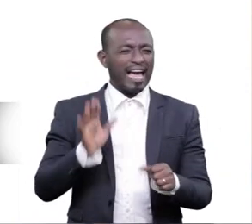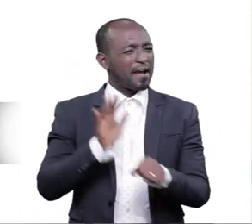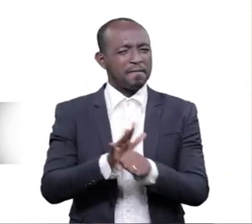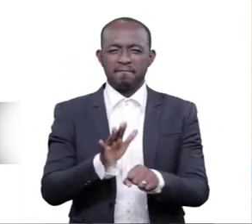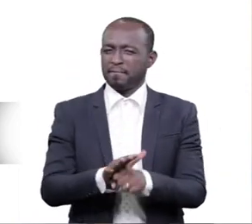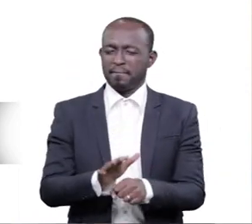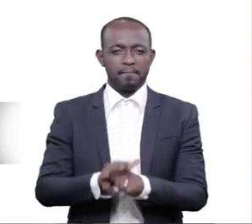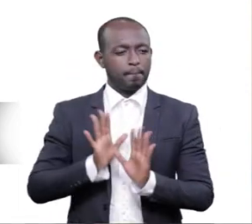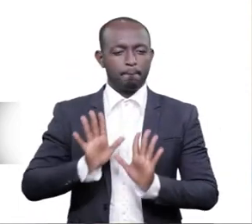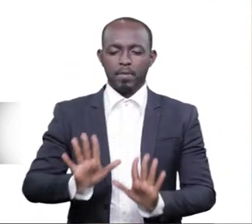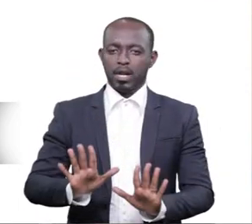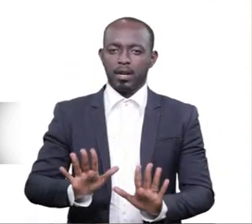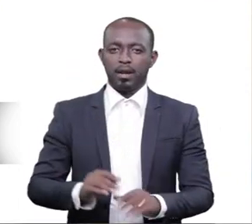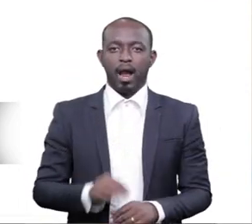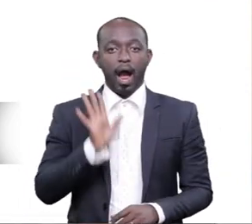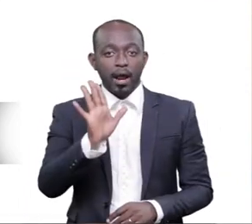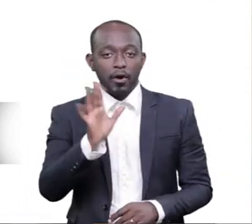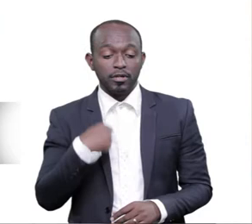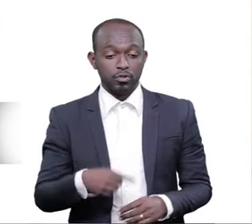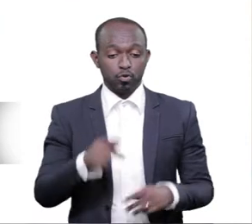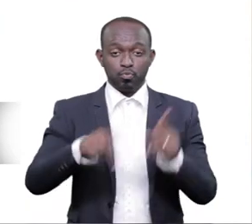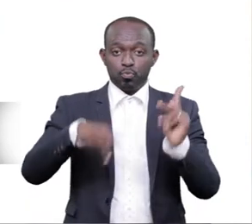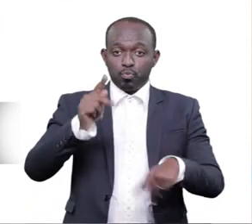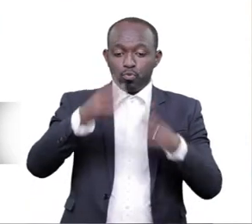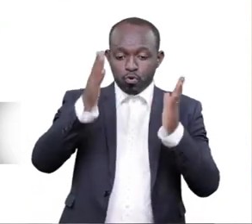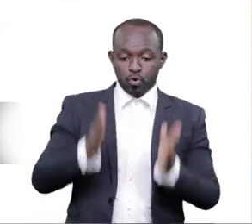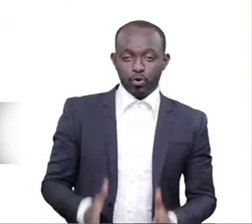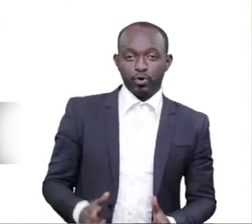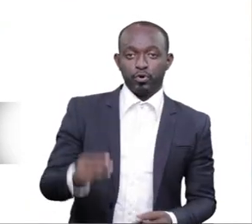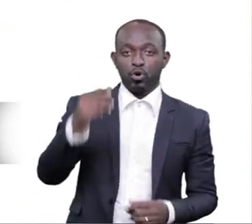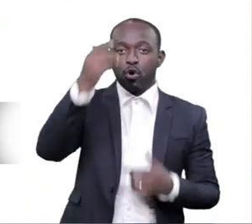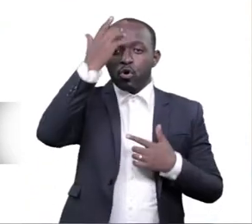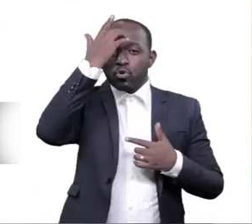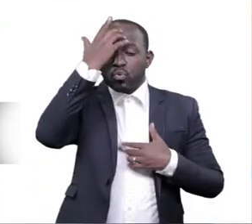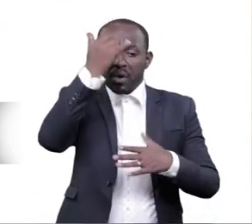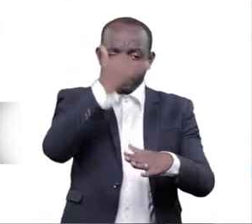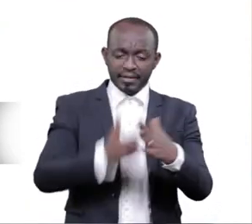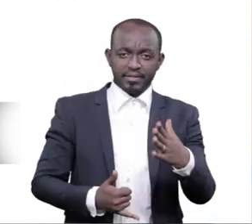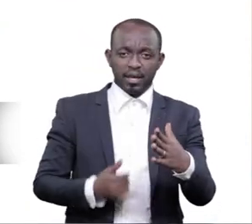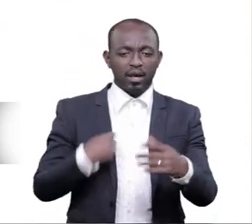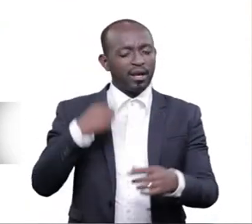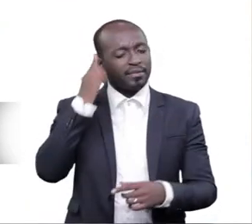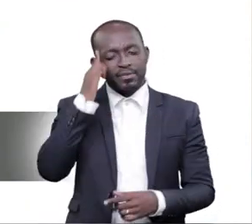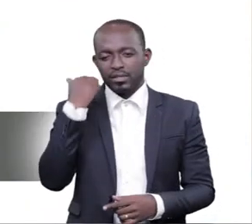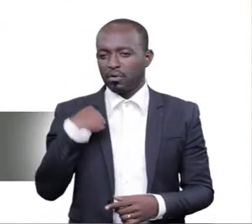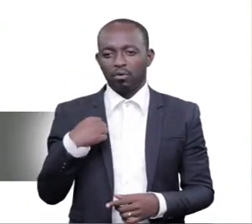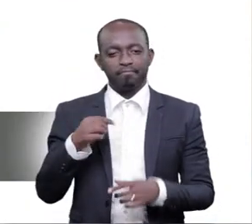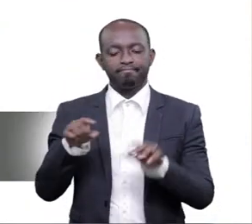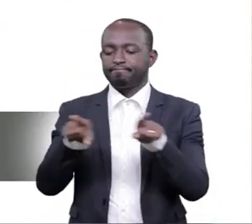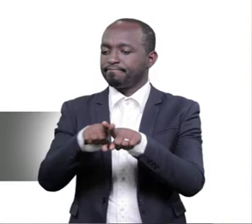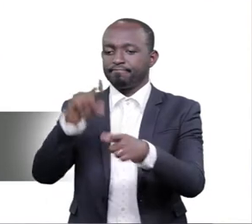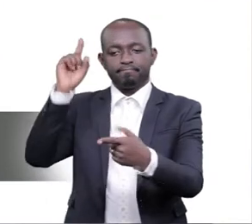aho ari ubana na virus itera sida ubwe yumvaga ko kubana na virus itera sida bihwanye no gupfa